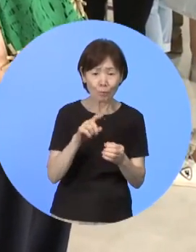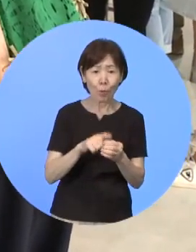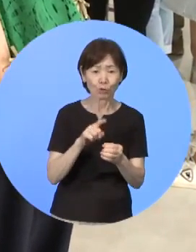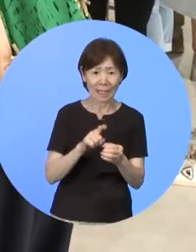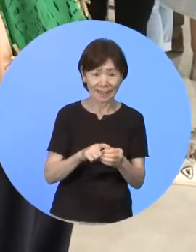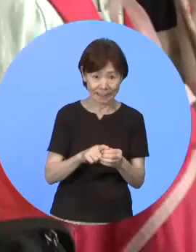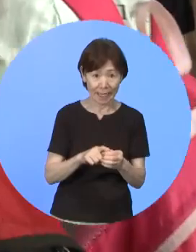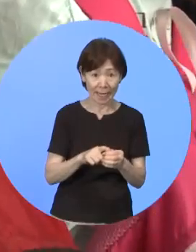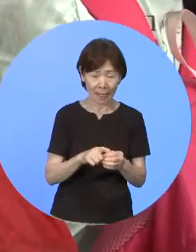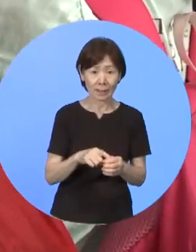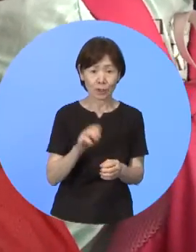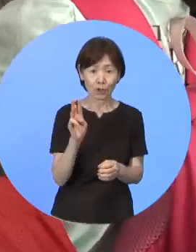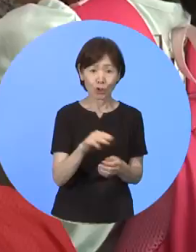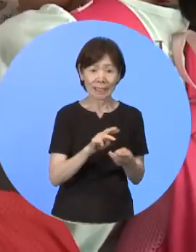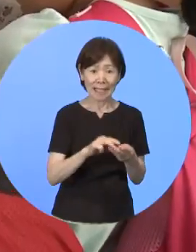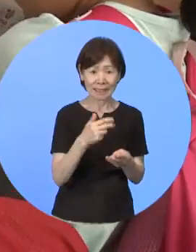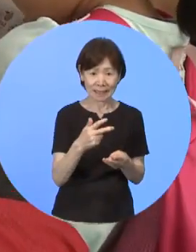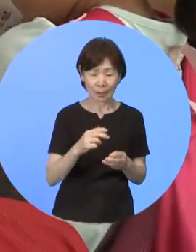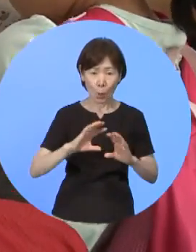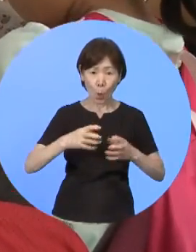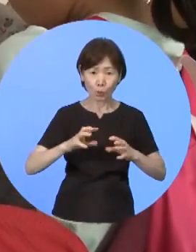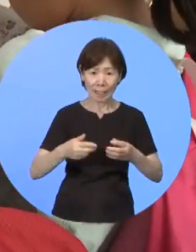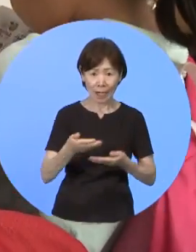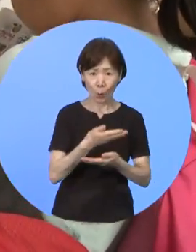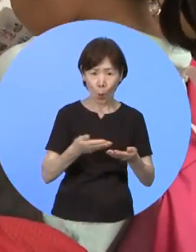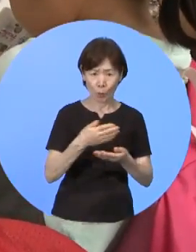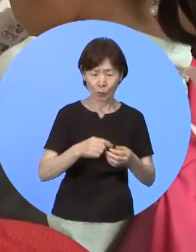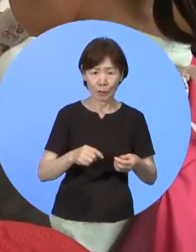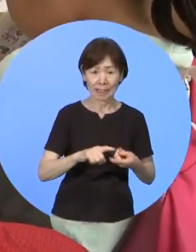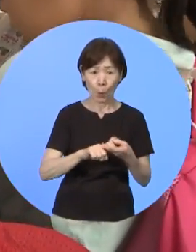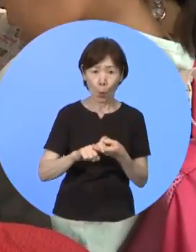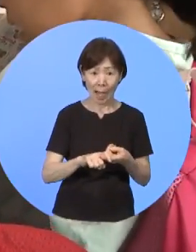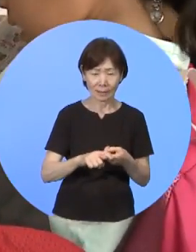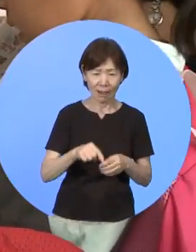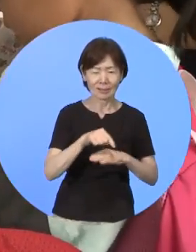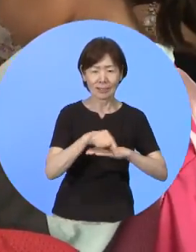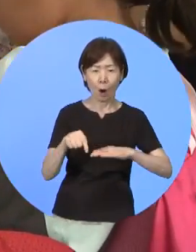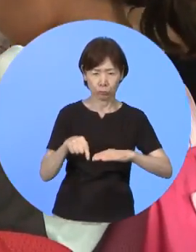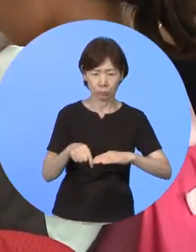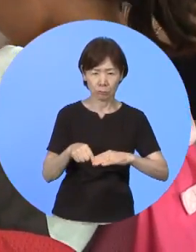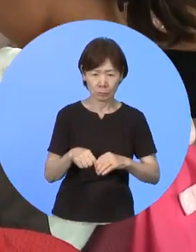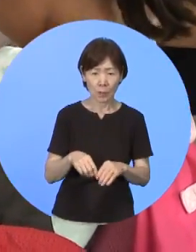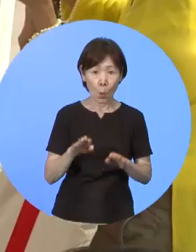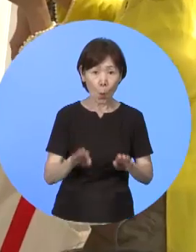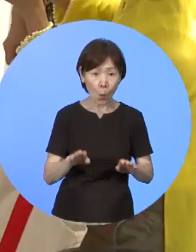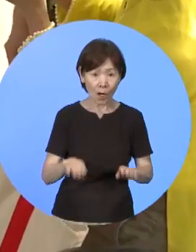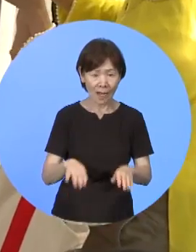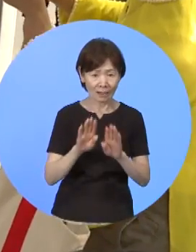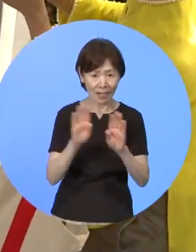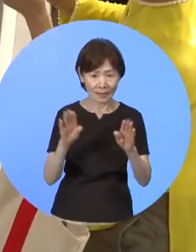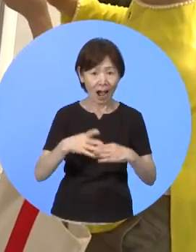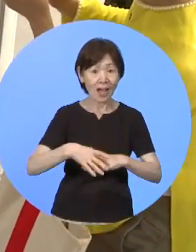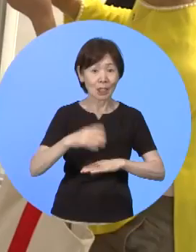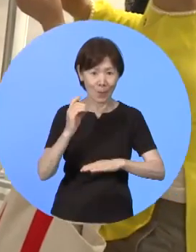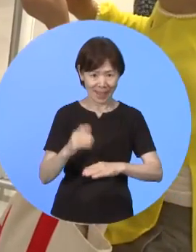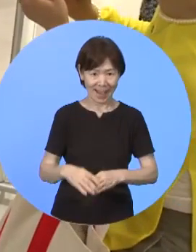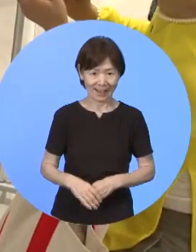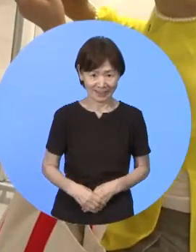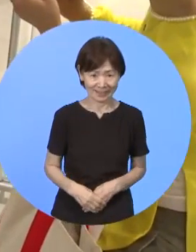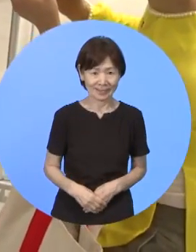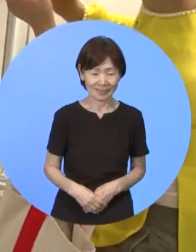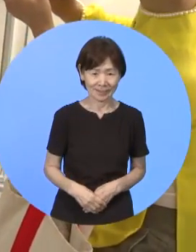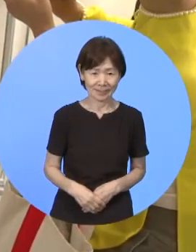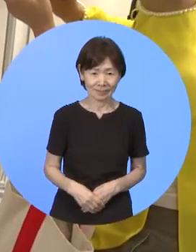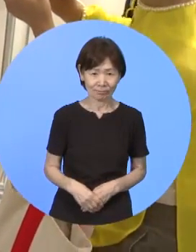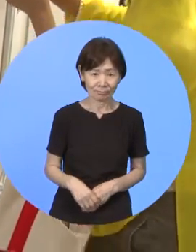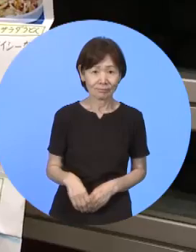ながってもらおうと、吹田市国際交流協会が企画したもので、今回が初めての開催となります。